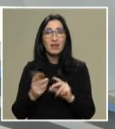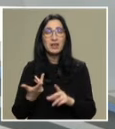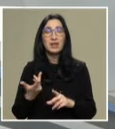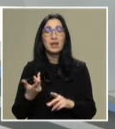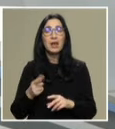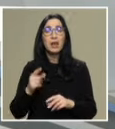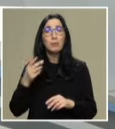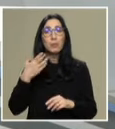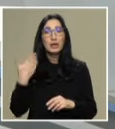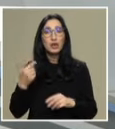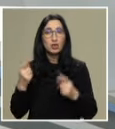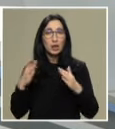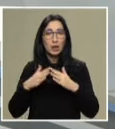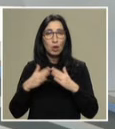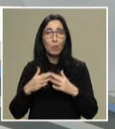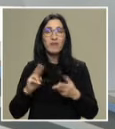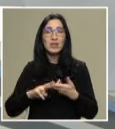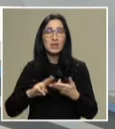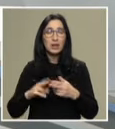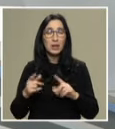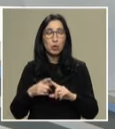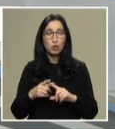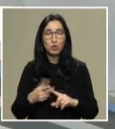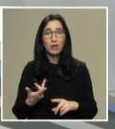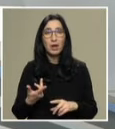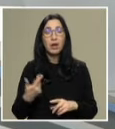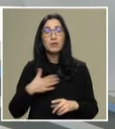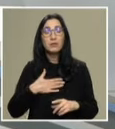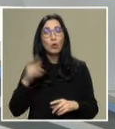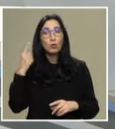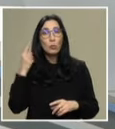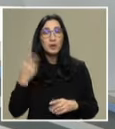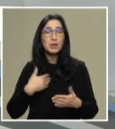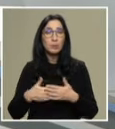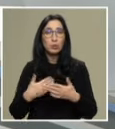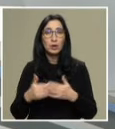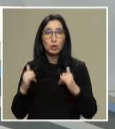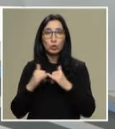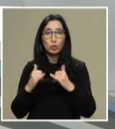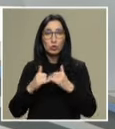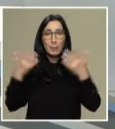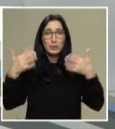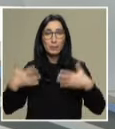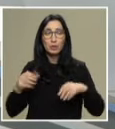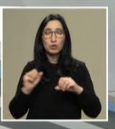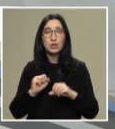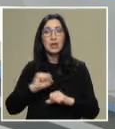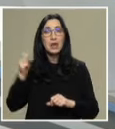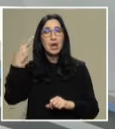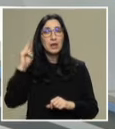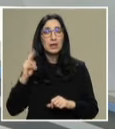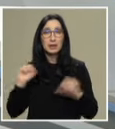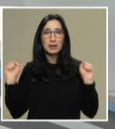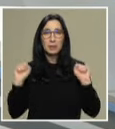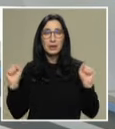Общинския младежки дом Веселина Тончева. Своето мнение по въпроса споделиха и ученици от Русенската математическа и английска